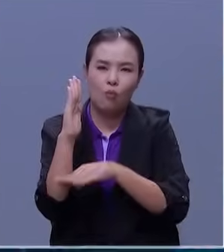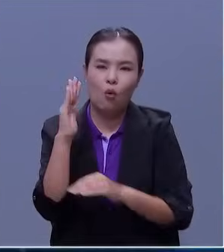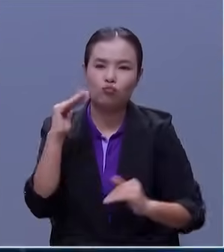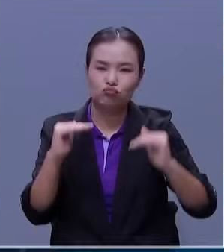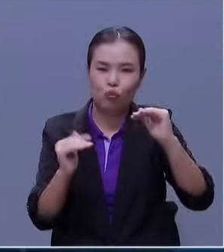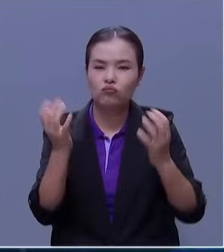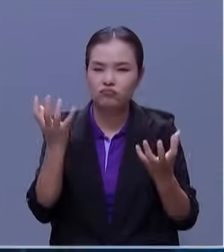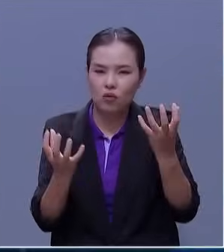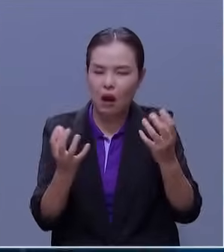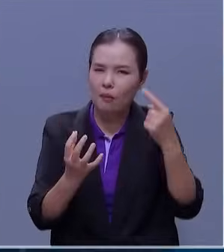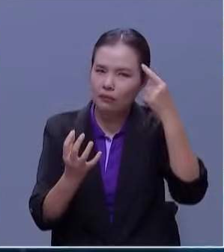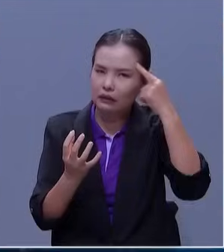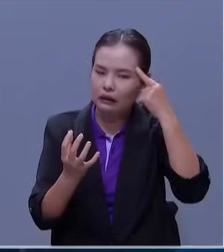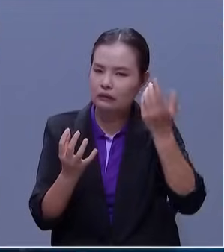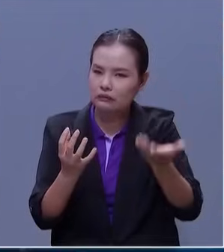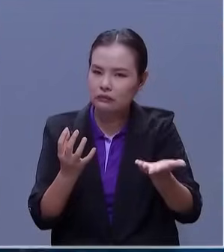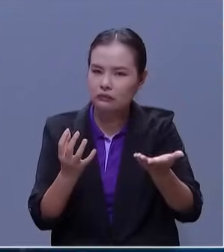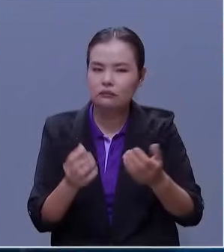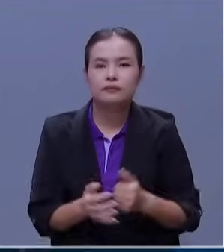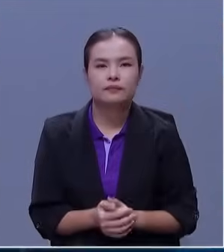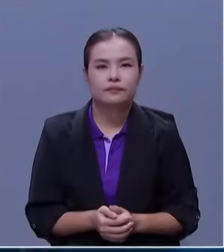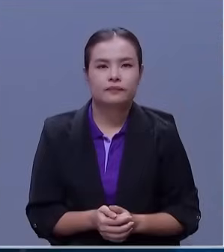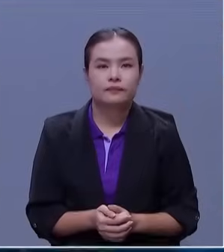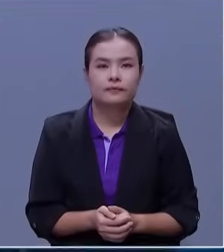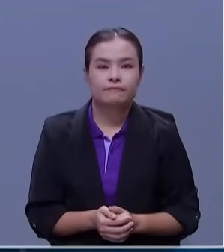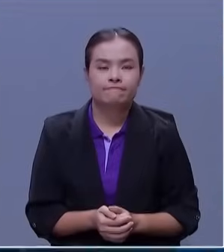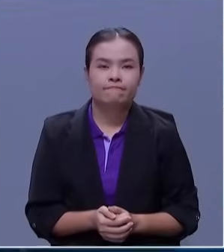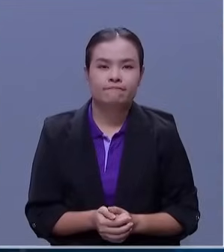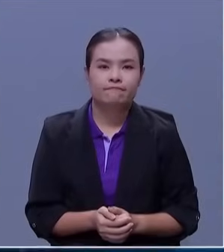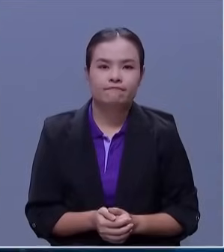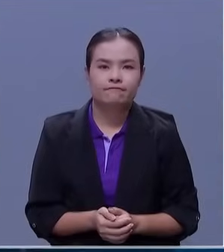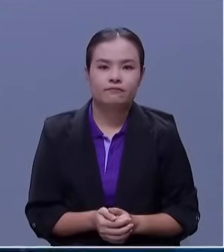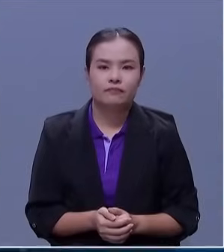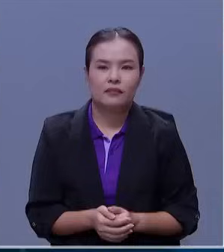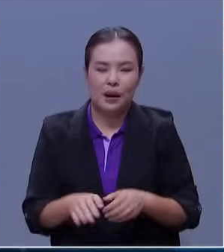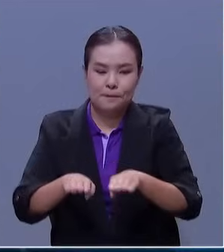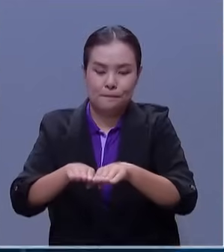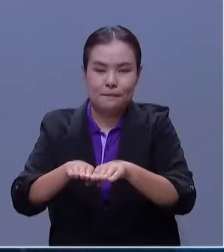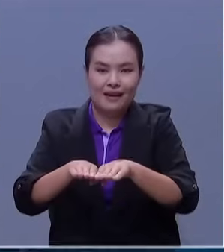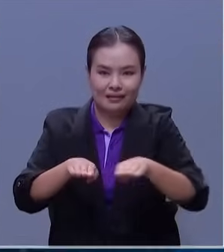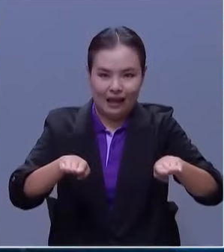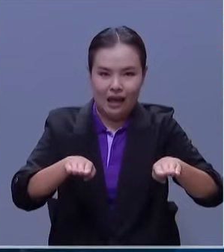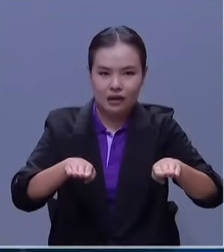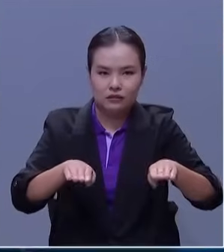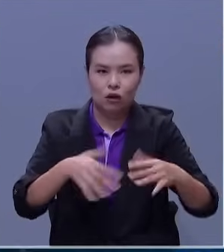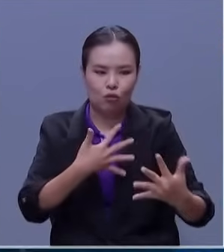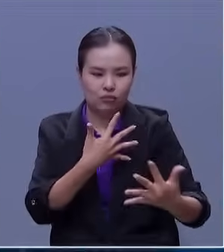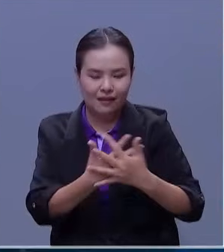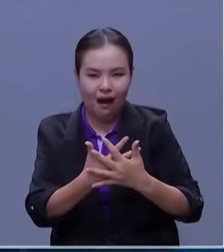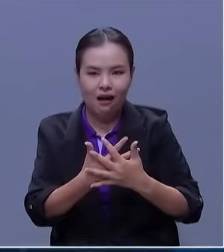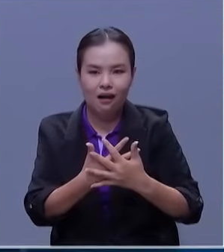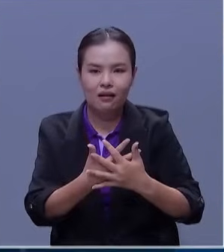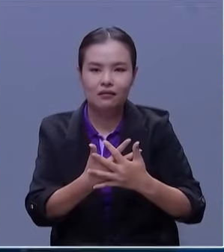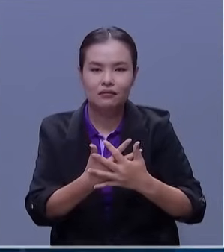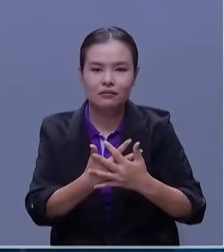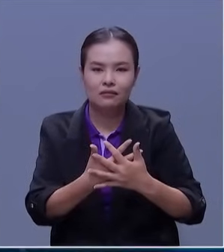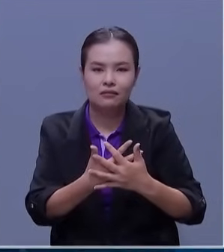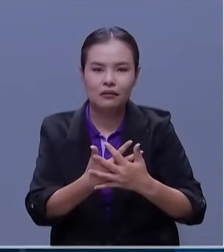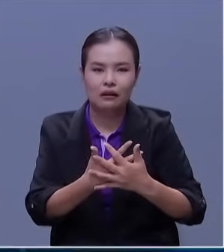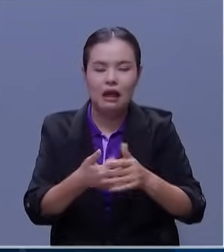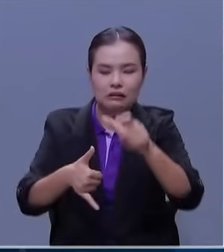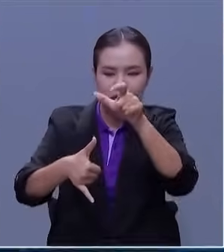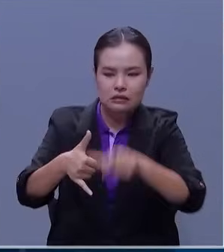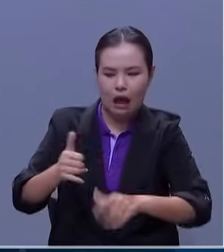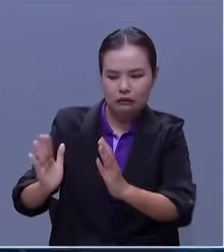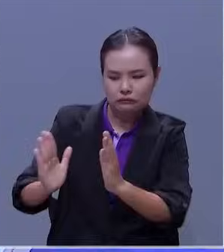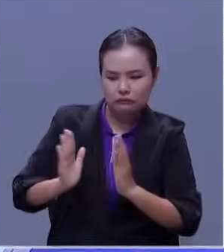คือหลายฝ่ายกำลังมองว่าเอ๊ะเคสอย่างเงี้ยจะเป็นเหมือนบรรทัดฐานให้กับผู้ต้องขังคนอื่น ๆ อาจจะมีพฤติกรรมเรียน